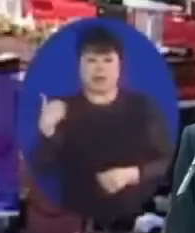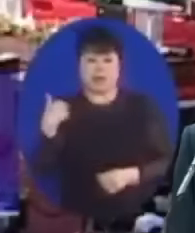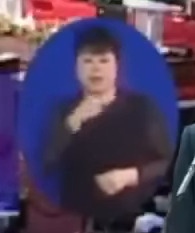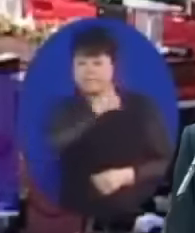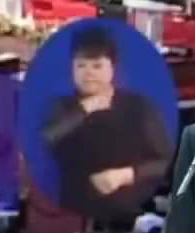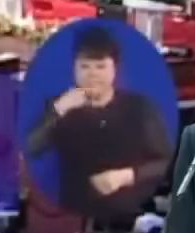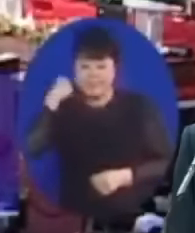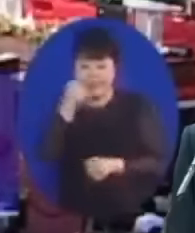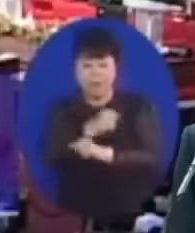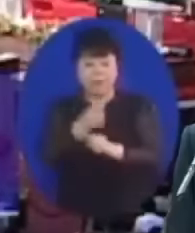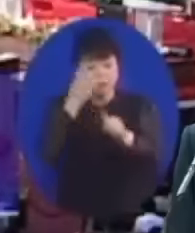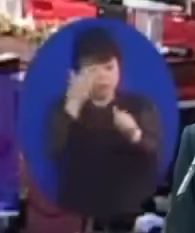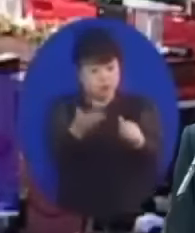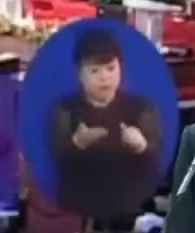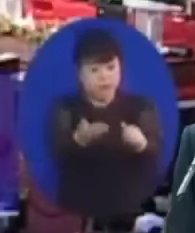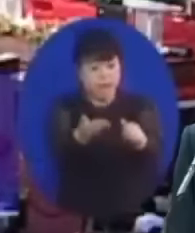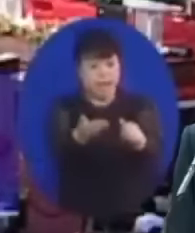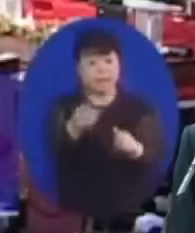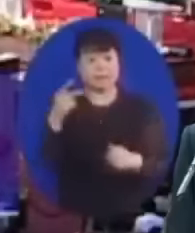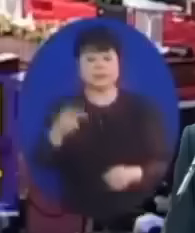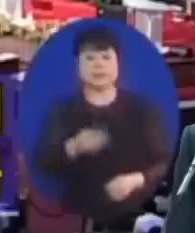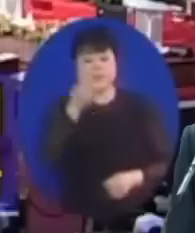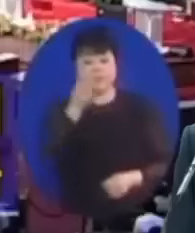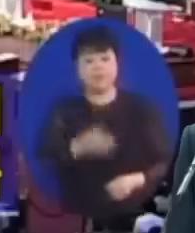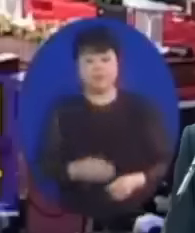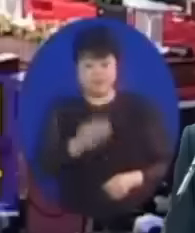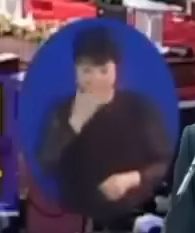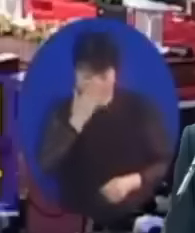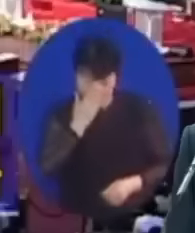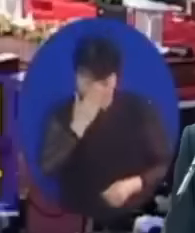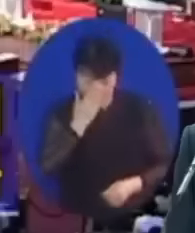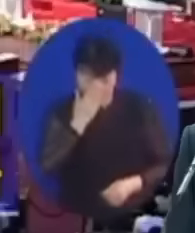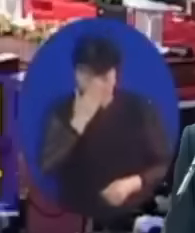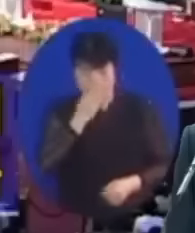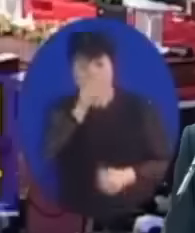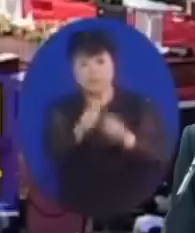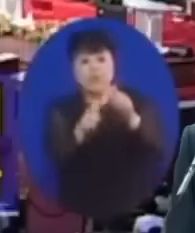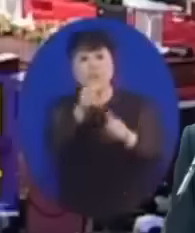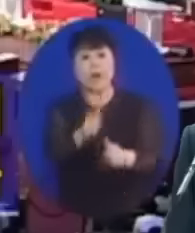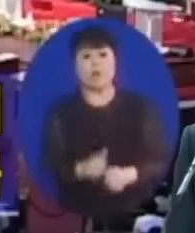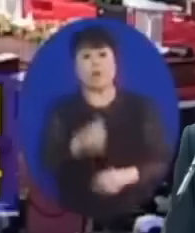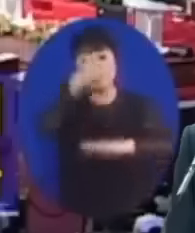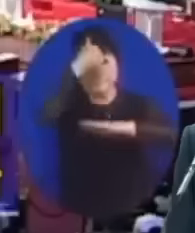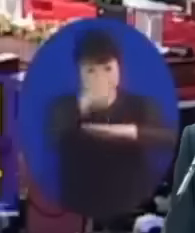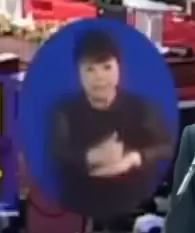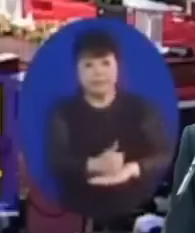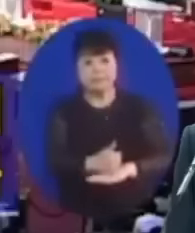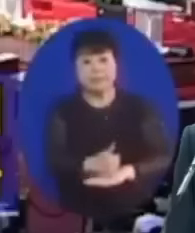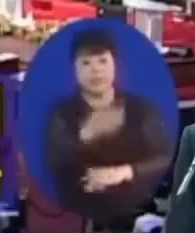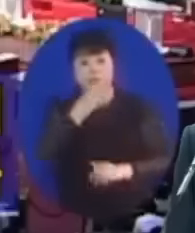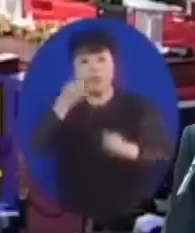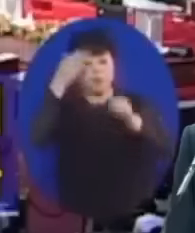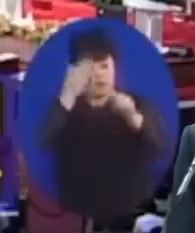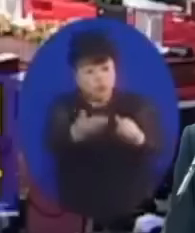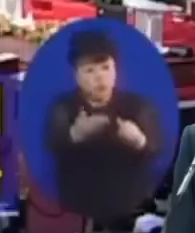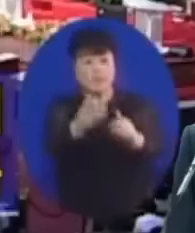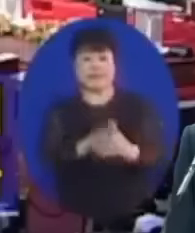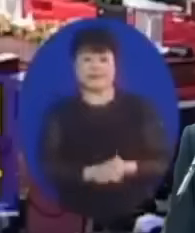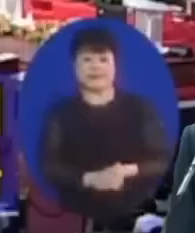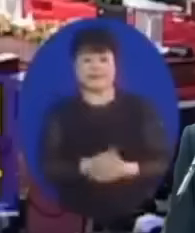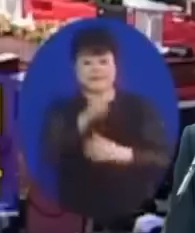못하는 만나를 광야에서 내게 먹이시나니 이는 다 너를 낮추시며 너를 시험하사 마침내 내게 복을 주려